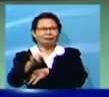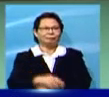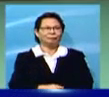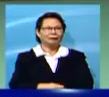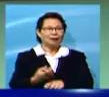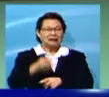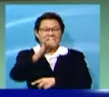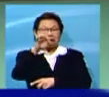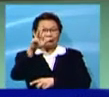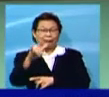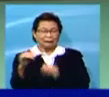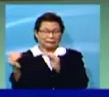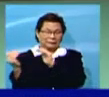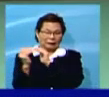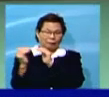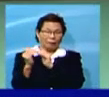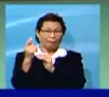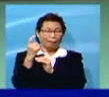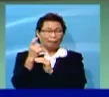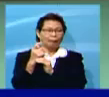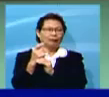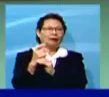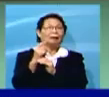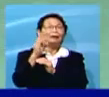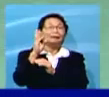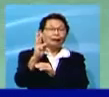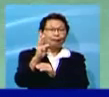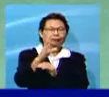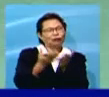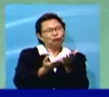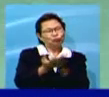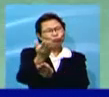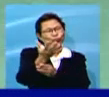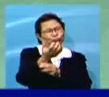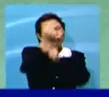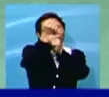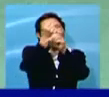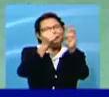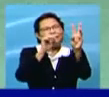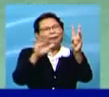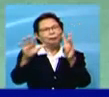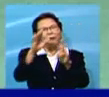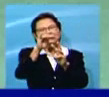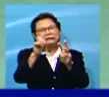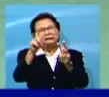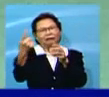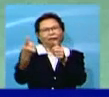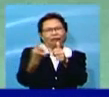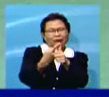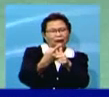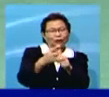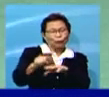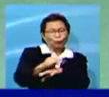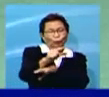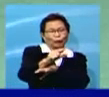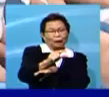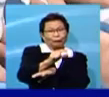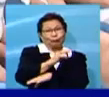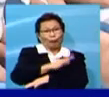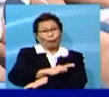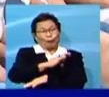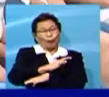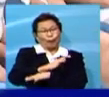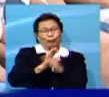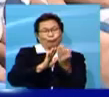Namun Jeremy mula menyamakan mata di ends ke-6 dan seterusnya menang 6-5 di set pertama. Menggunakan kelebihan beraksi